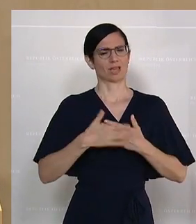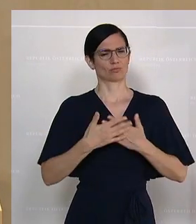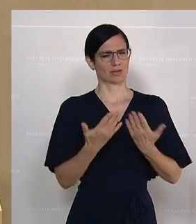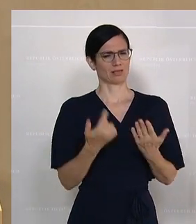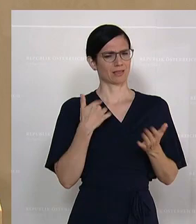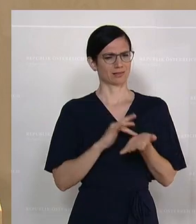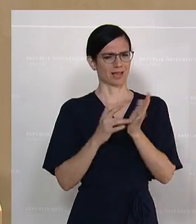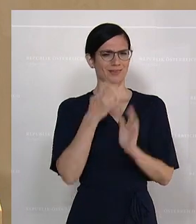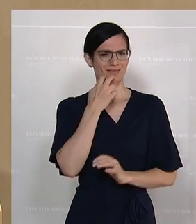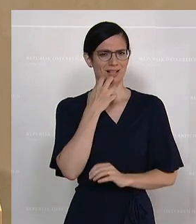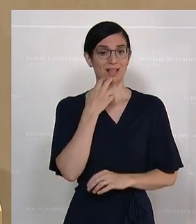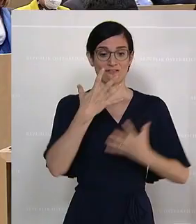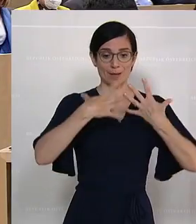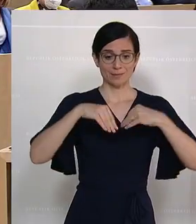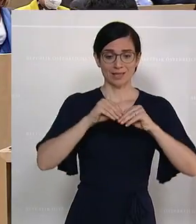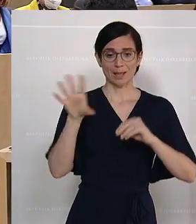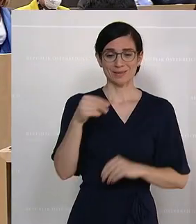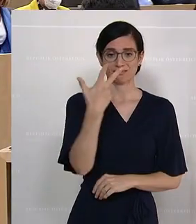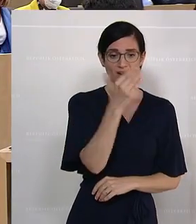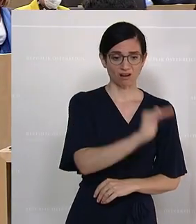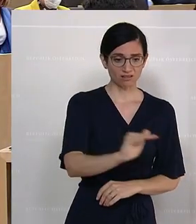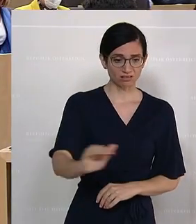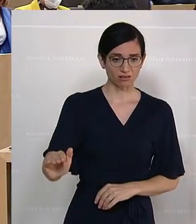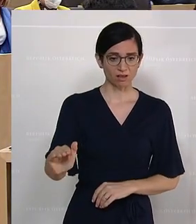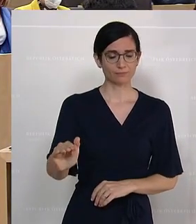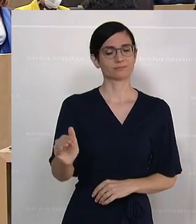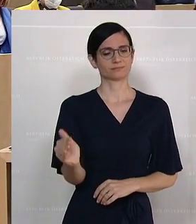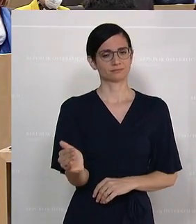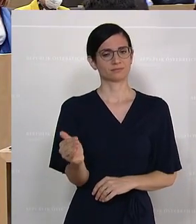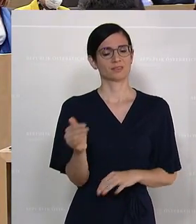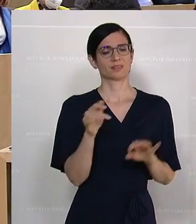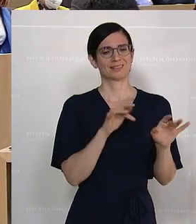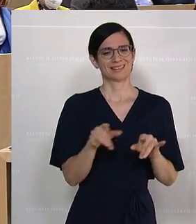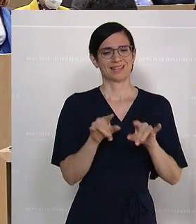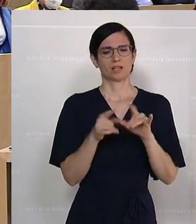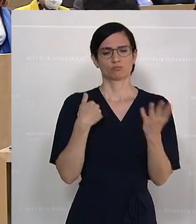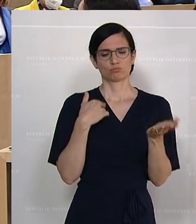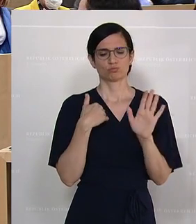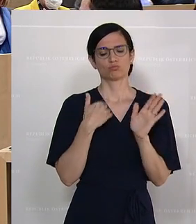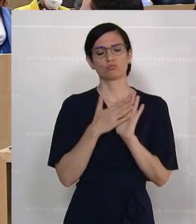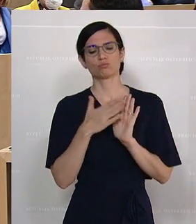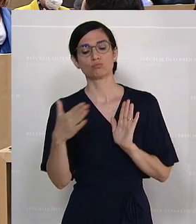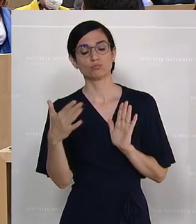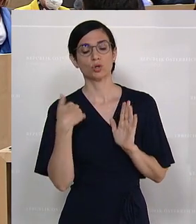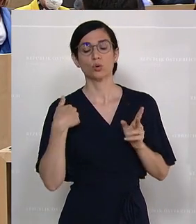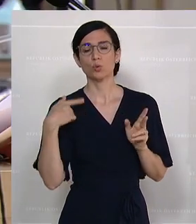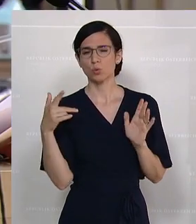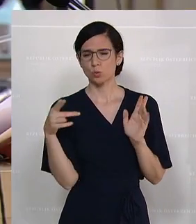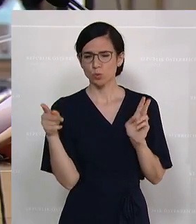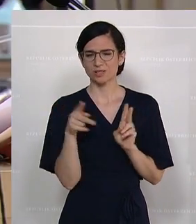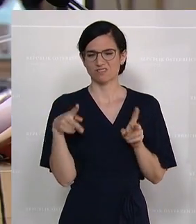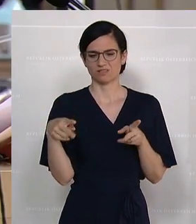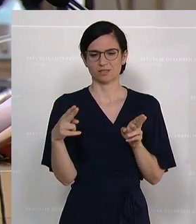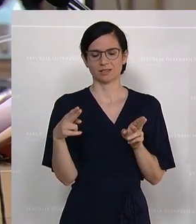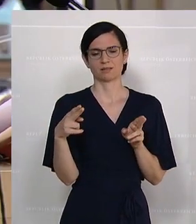mit drei kindern dann reden wir hier von kurzfristigen entlastungsmaßnahmen von